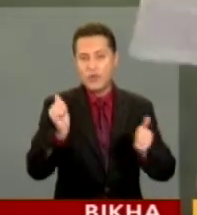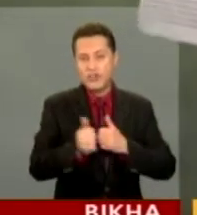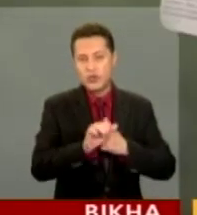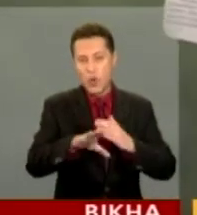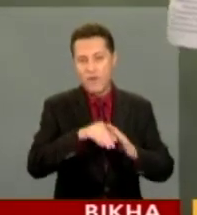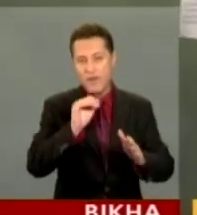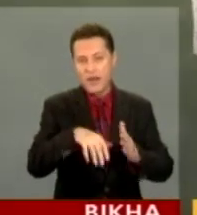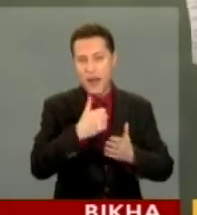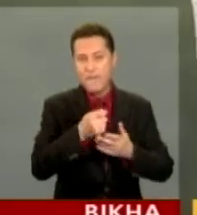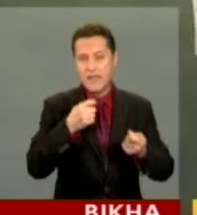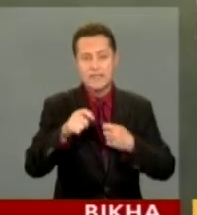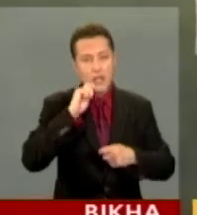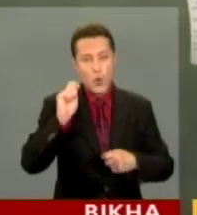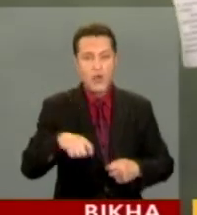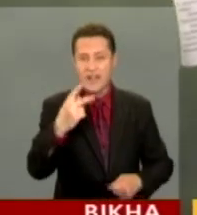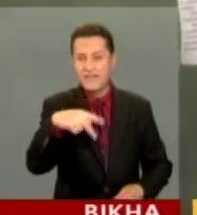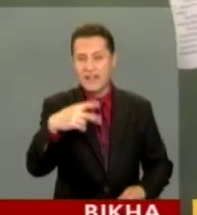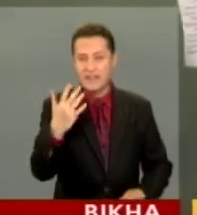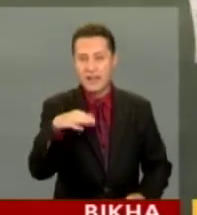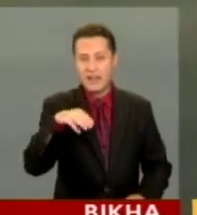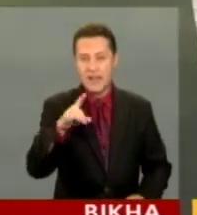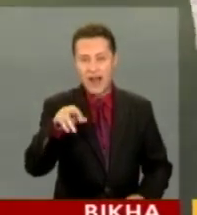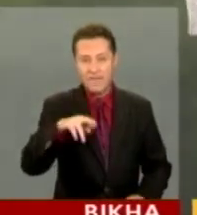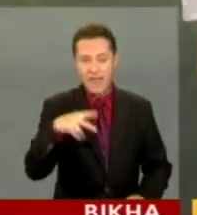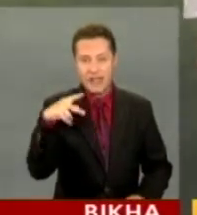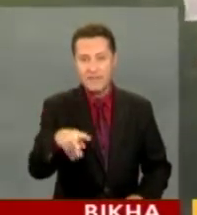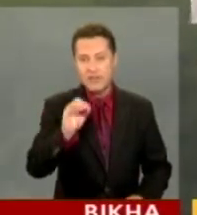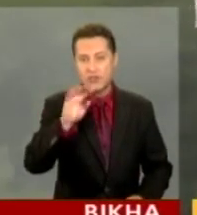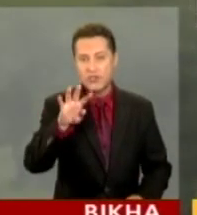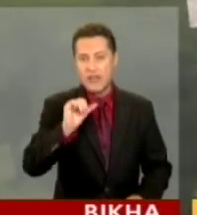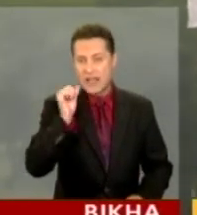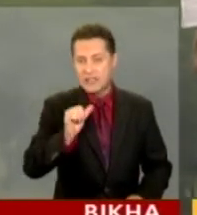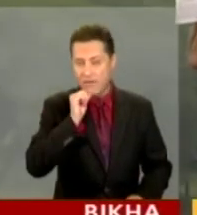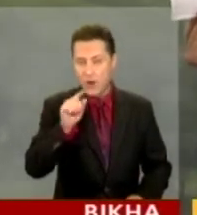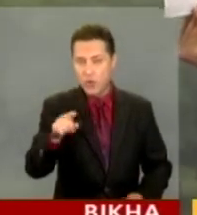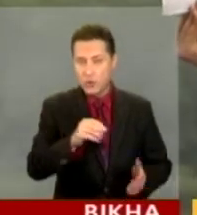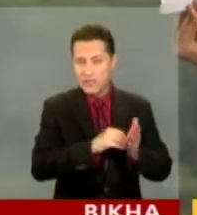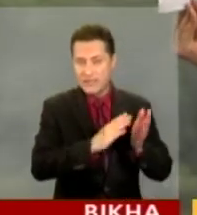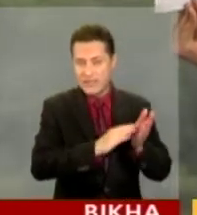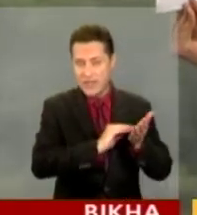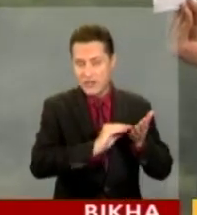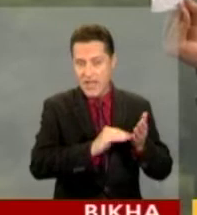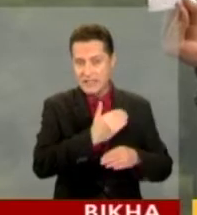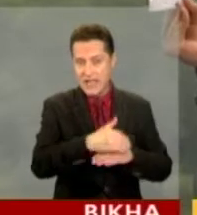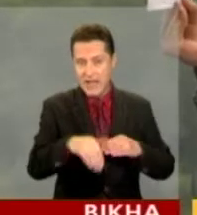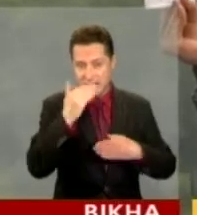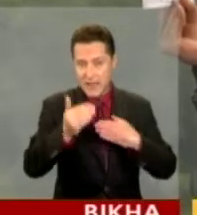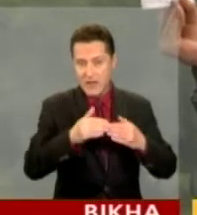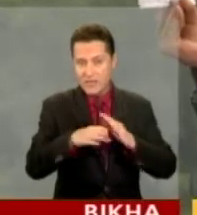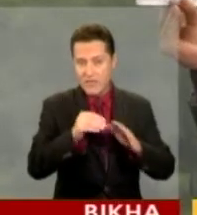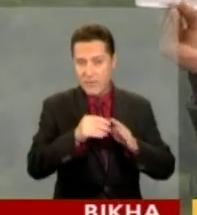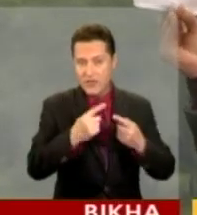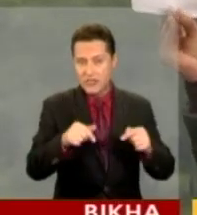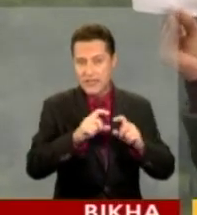виборах президента України 25 травня 2014 року. Тут зазначається адреса найближчої виборчої дільниці,